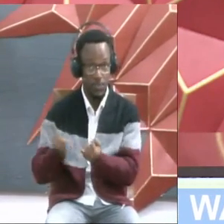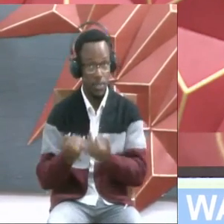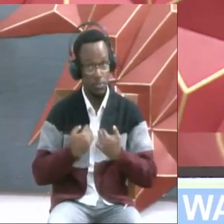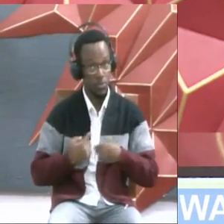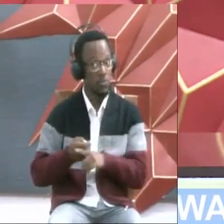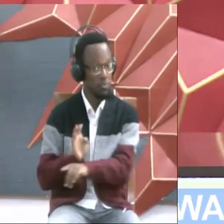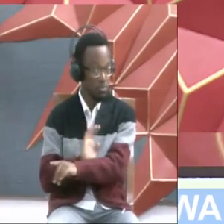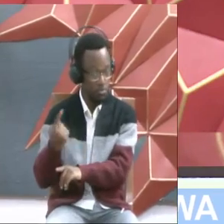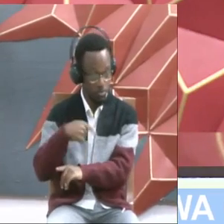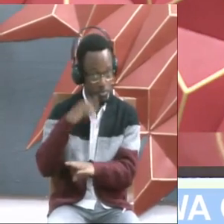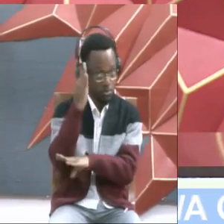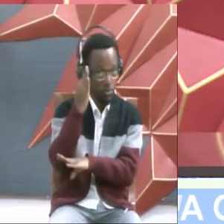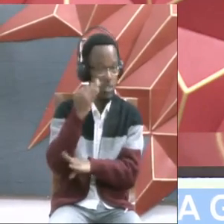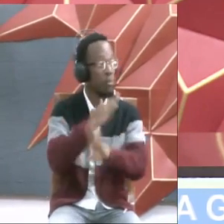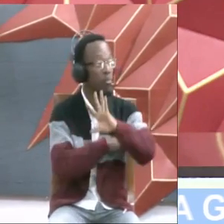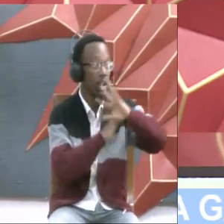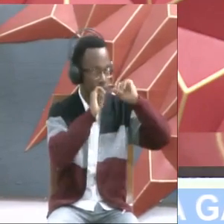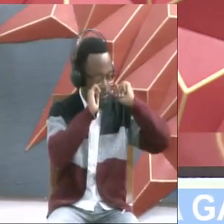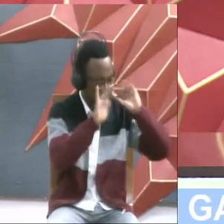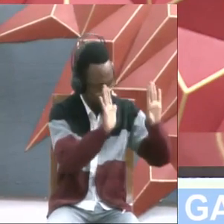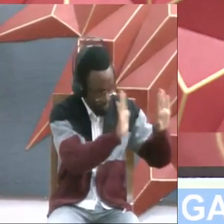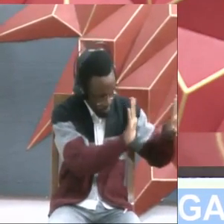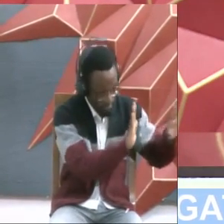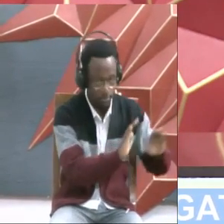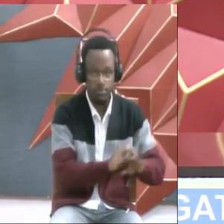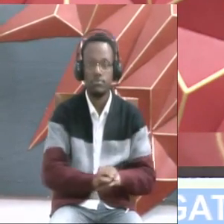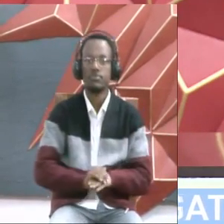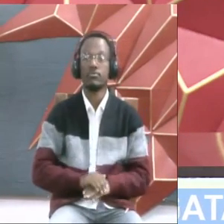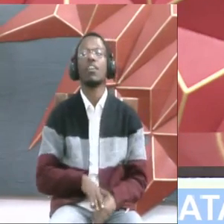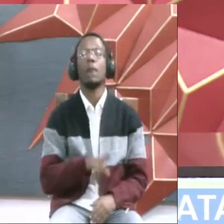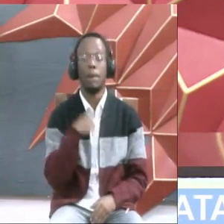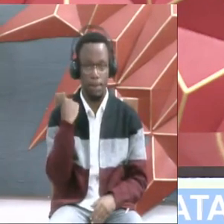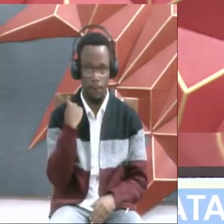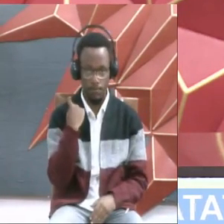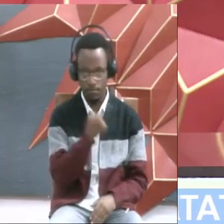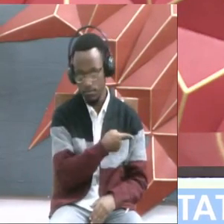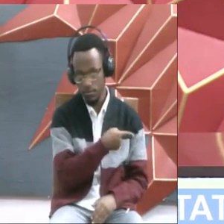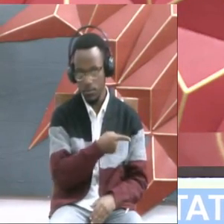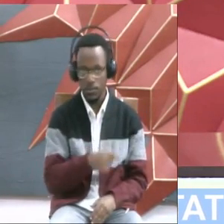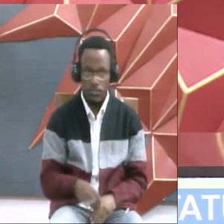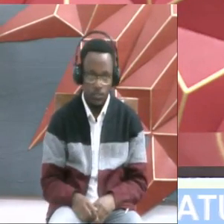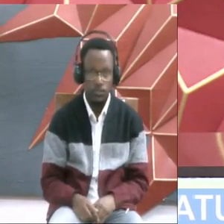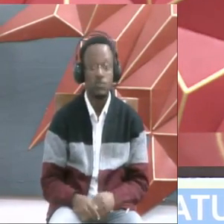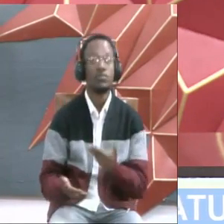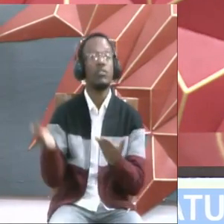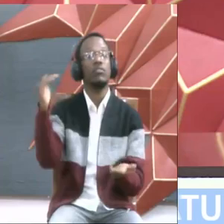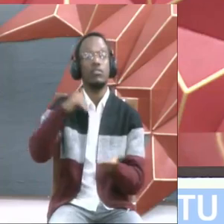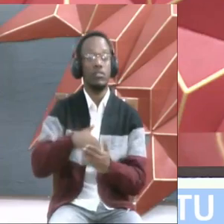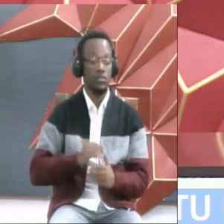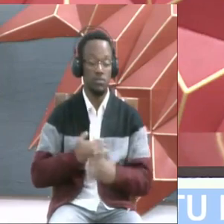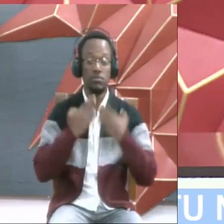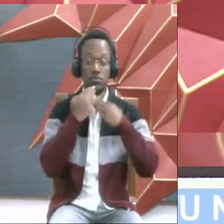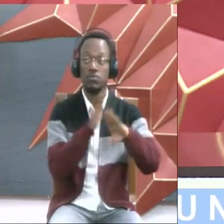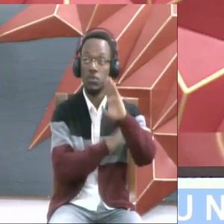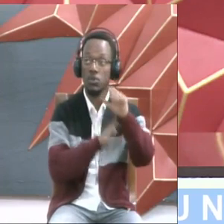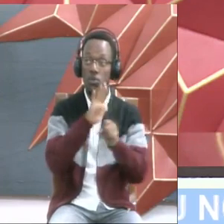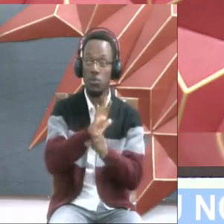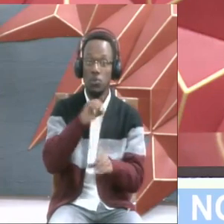imana imuhe umugisha mwinshi dushimiye imana cyane muri ino minsi yacu